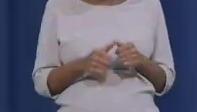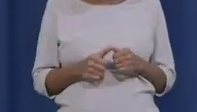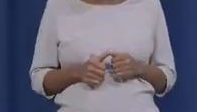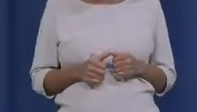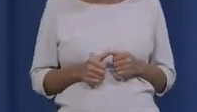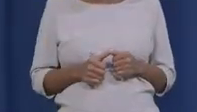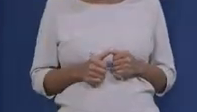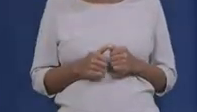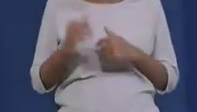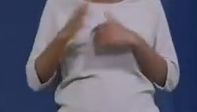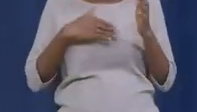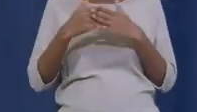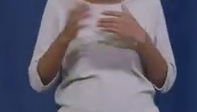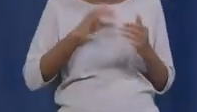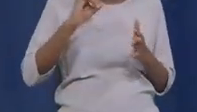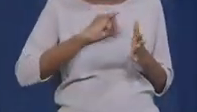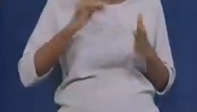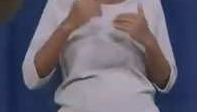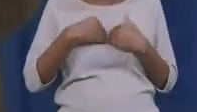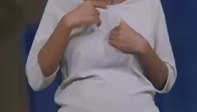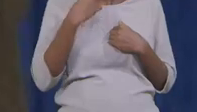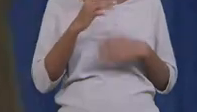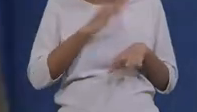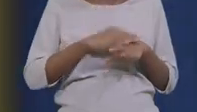je vous ai dit.